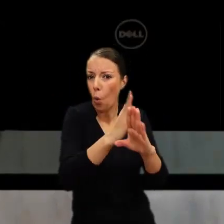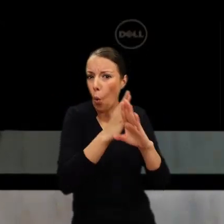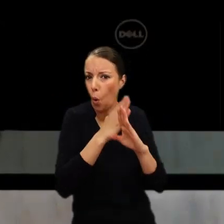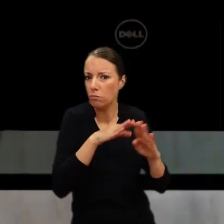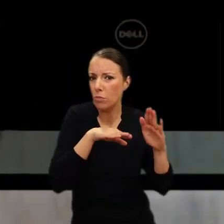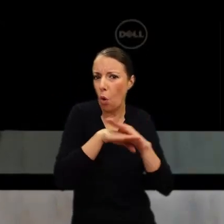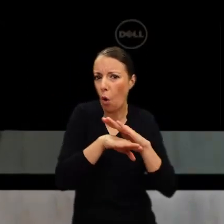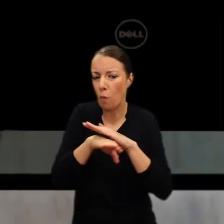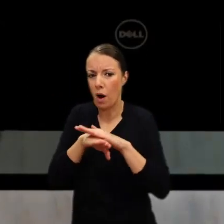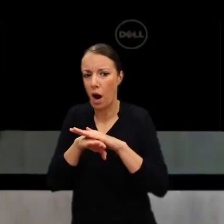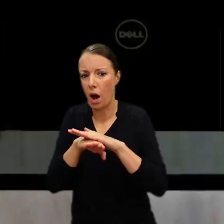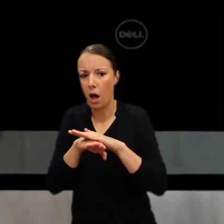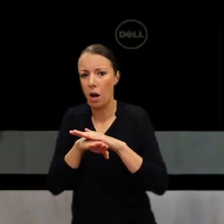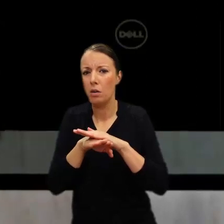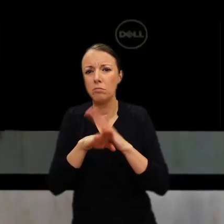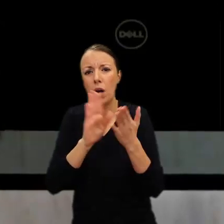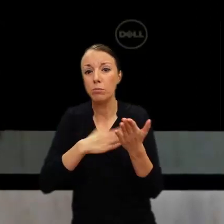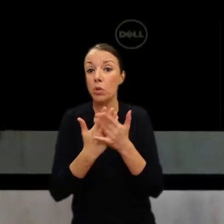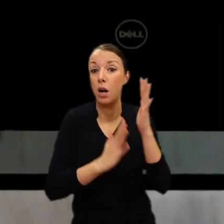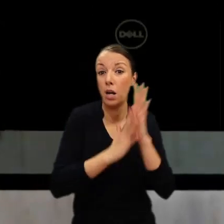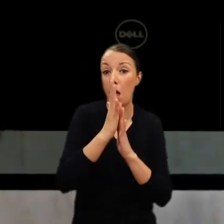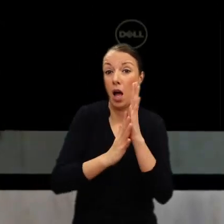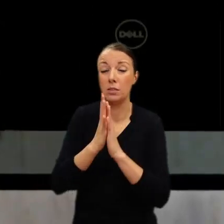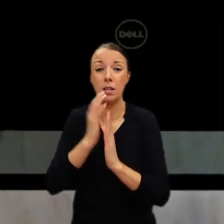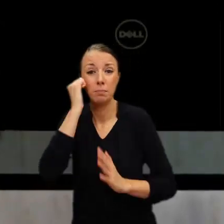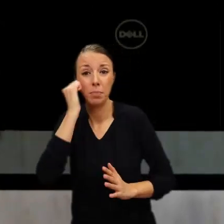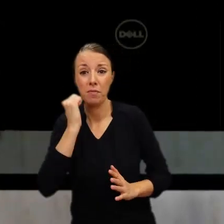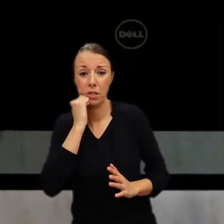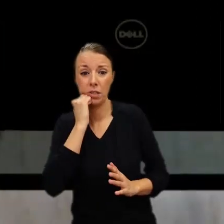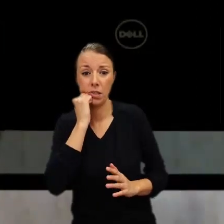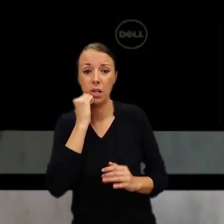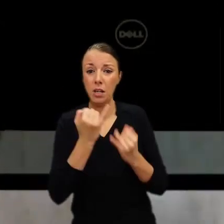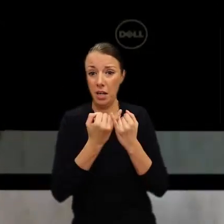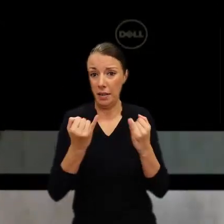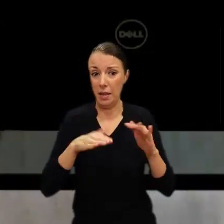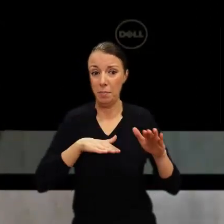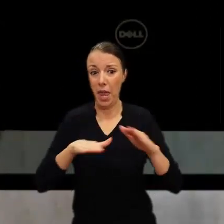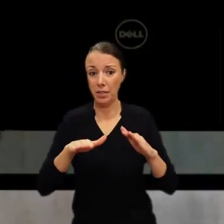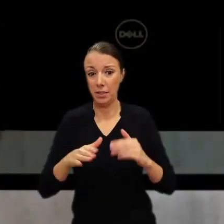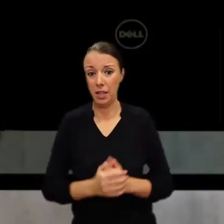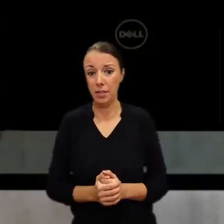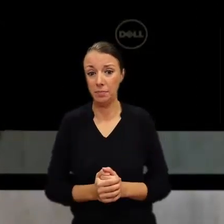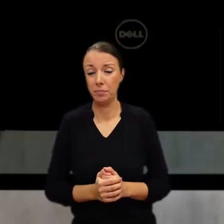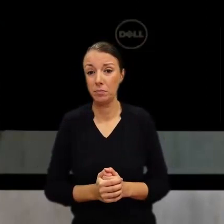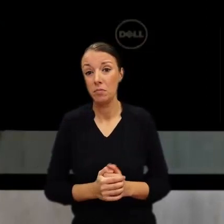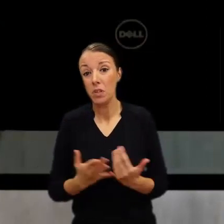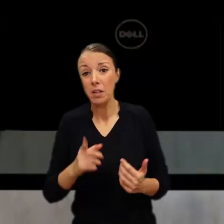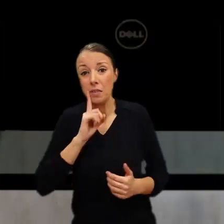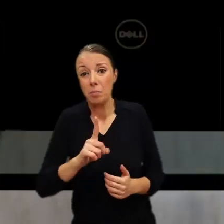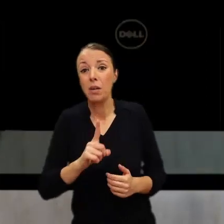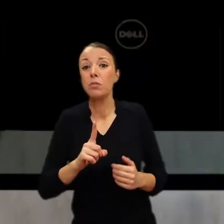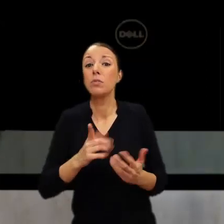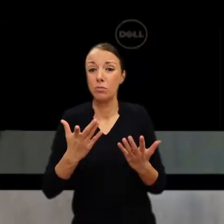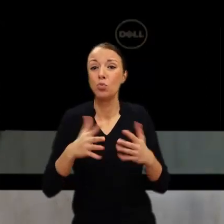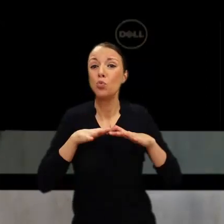a pełnomocnik miał się zająć ukrycia